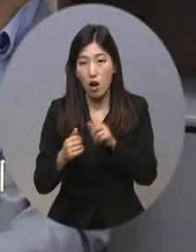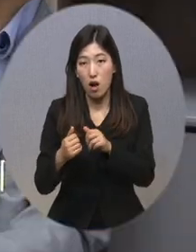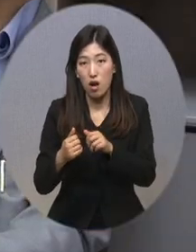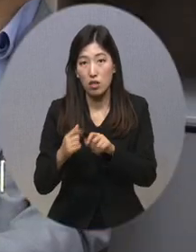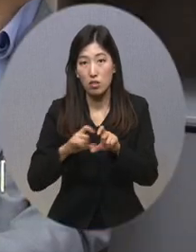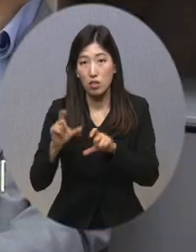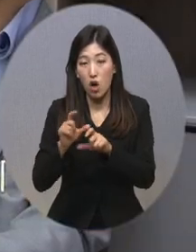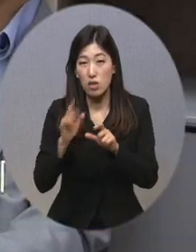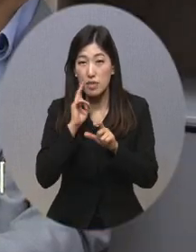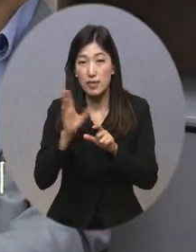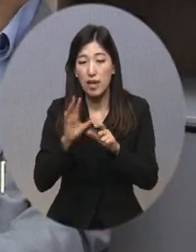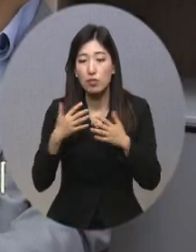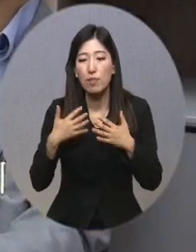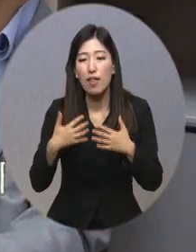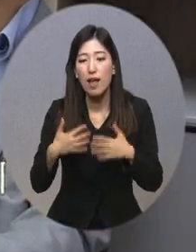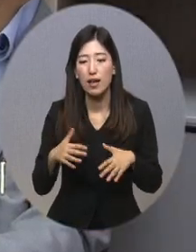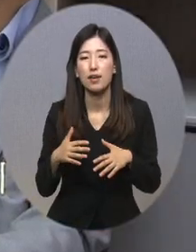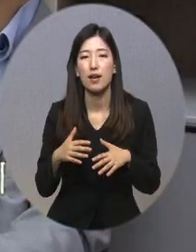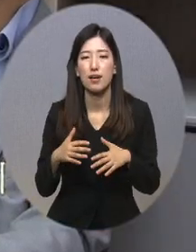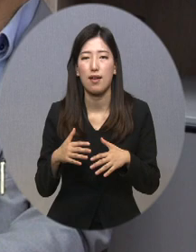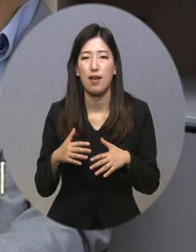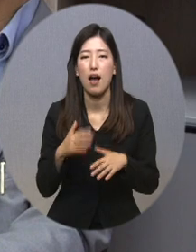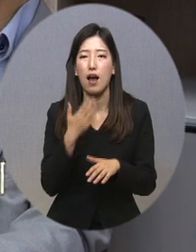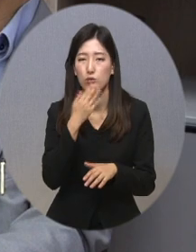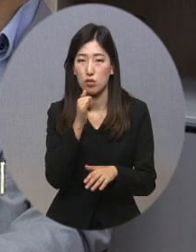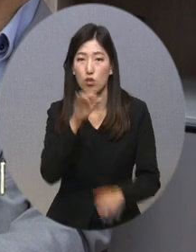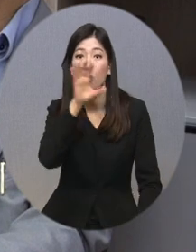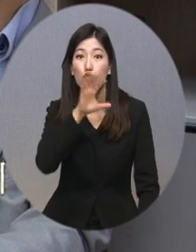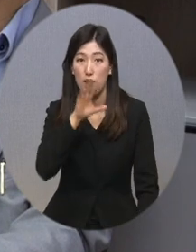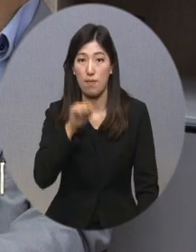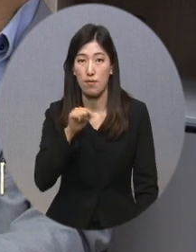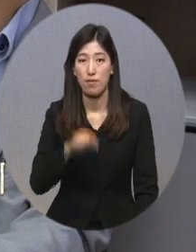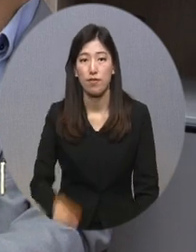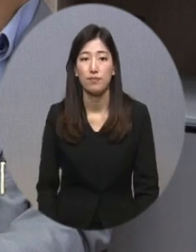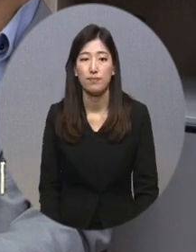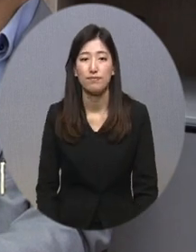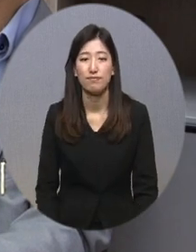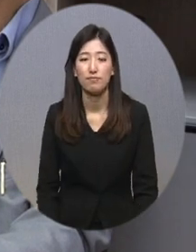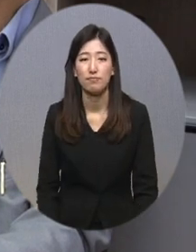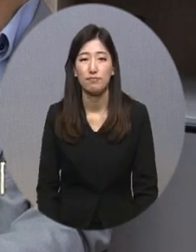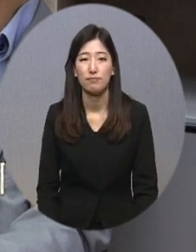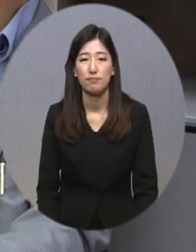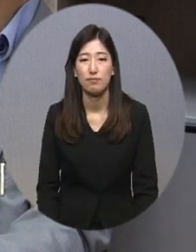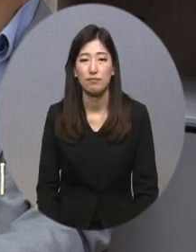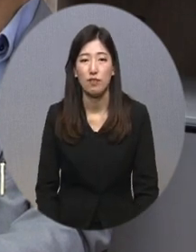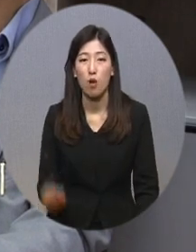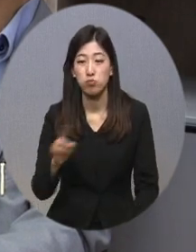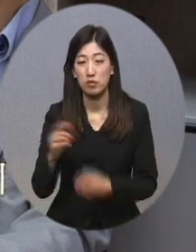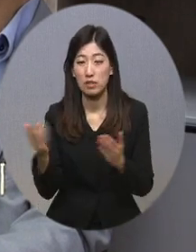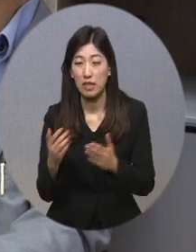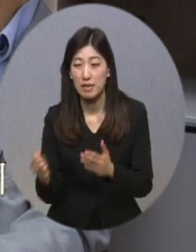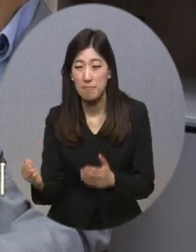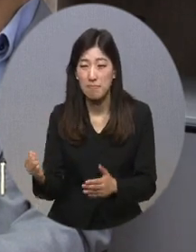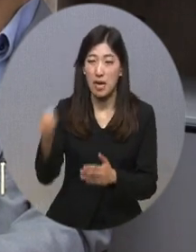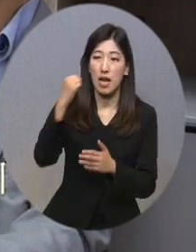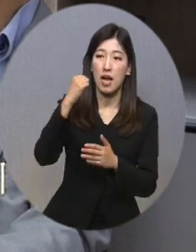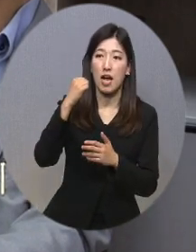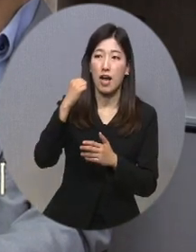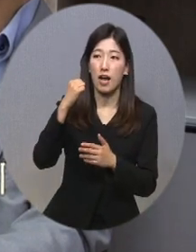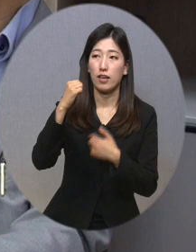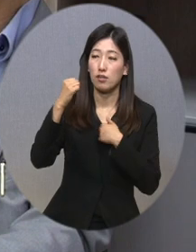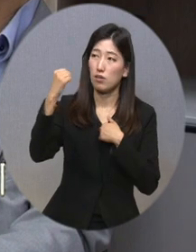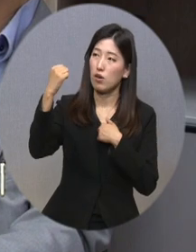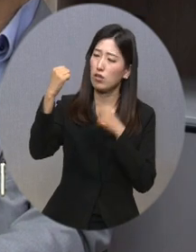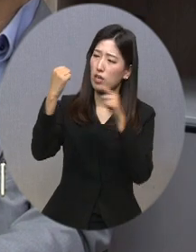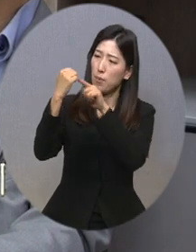방법들이 있죠. 실제적인 결제 능력이 생긴다는 거죠. 네, 네, 네. 이렇게 팍 넘어지지 않아요. 예. 뭔가 왔을 때 이게 뭔가 이렇게